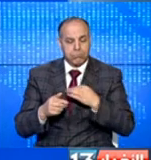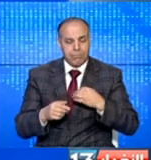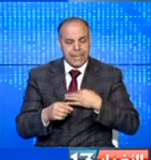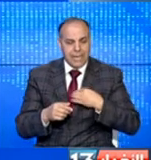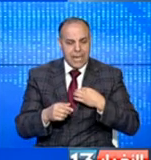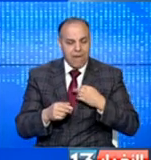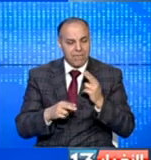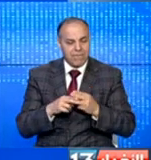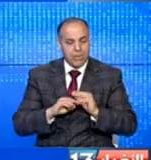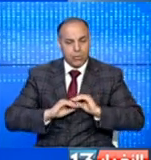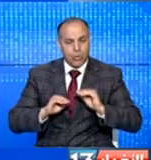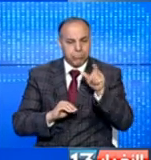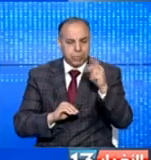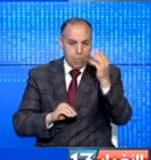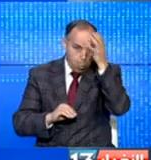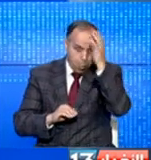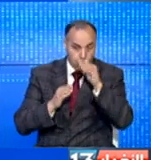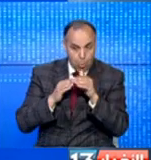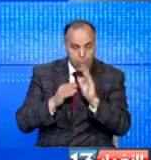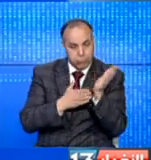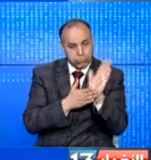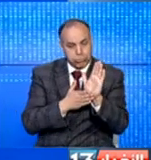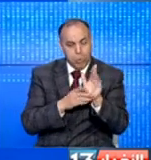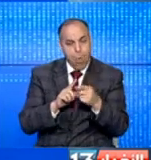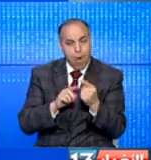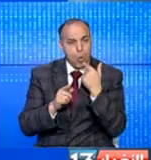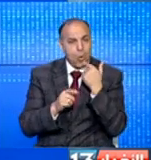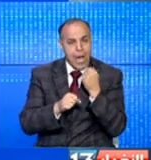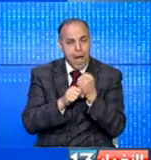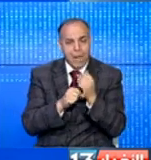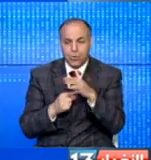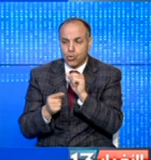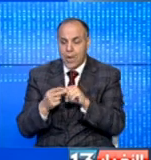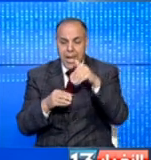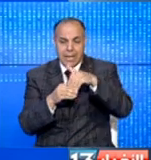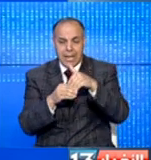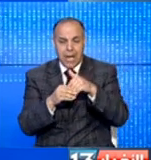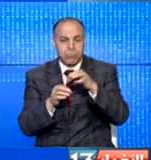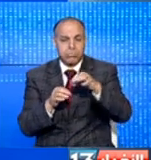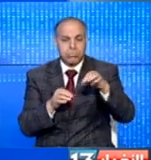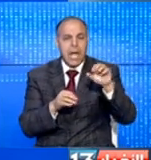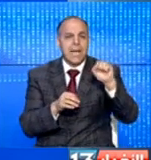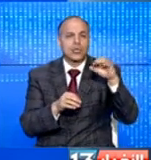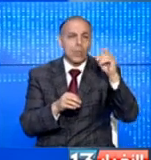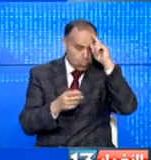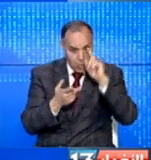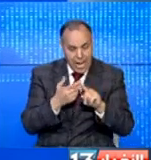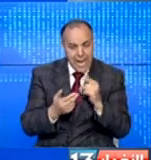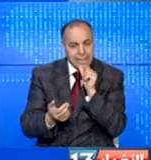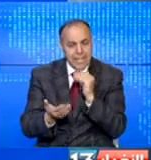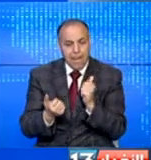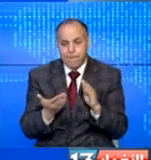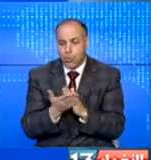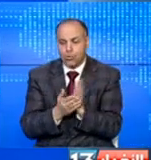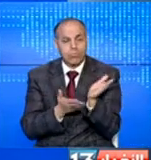بصفاقس تدرب طلبة العلم وتعرفهم بأهمية العمل الاجتماعي داخل قرى أسواس في انتظار بعث